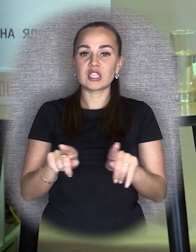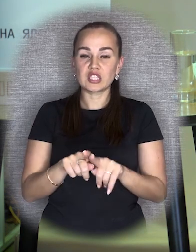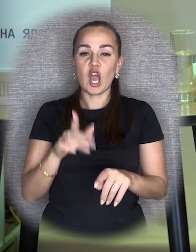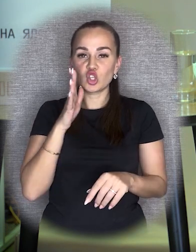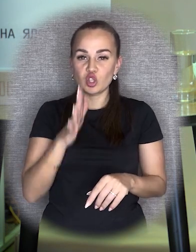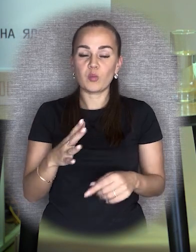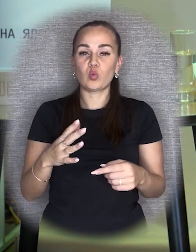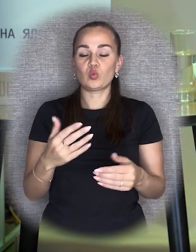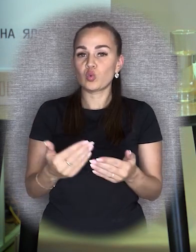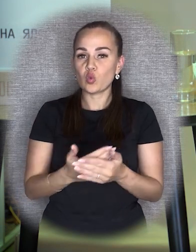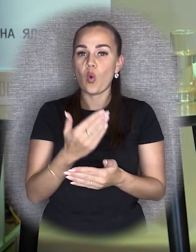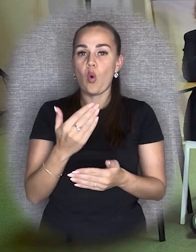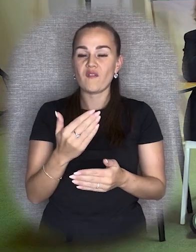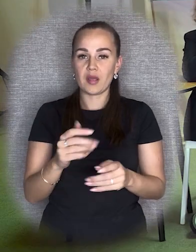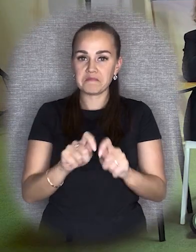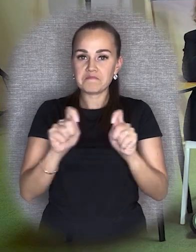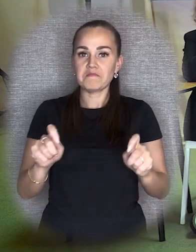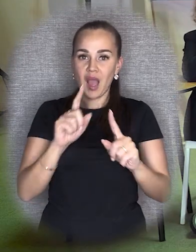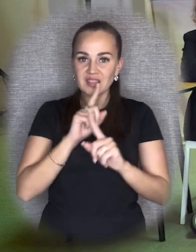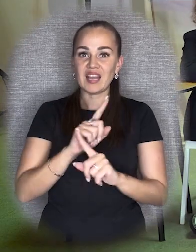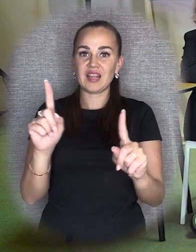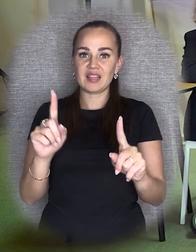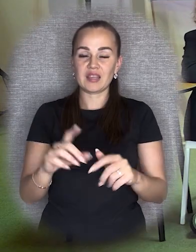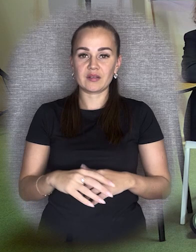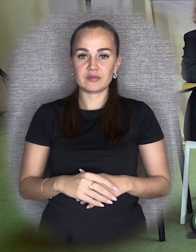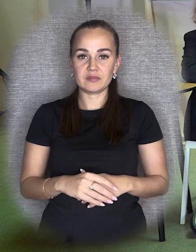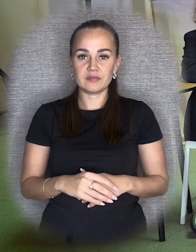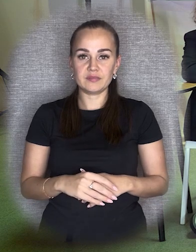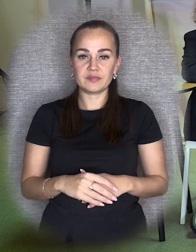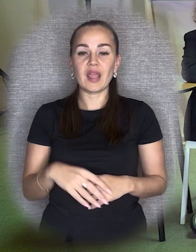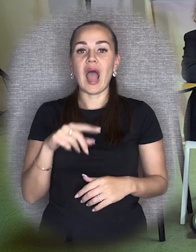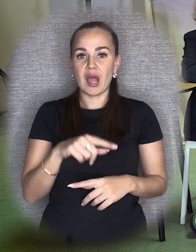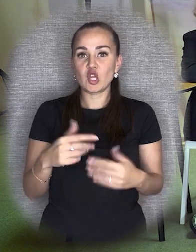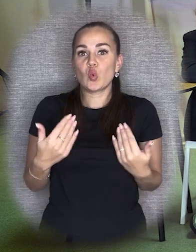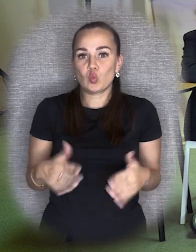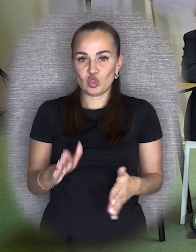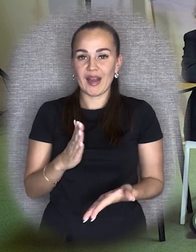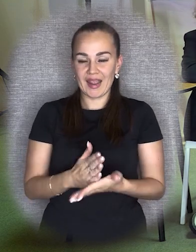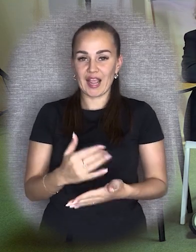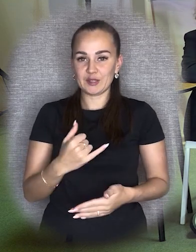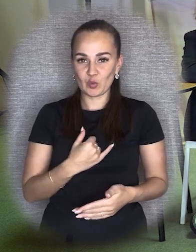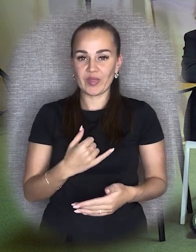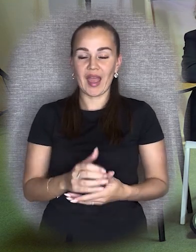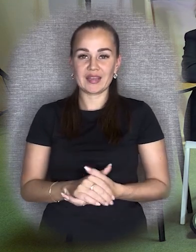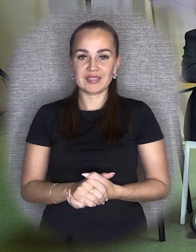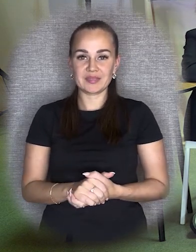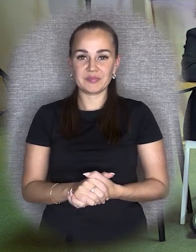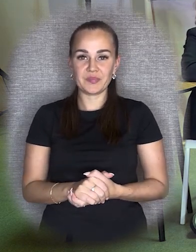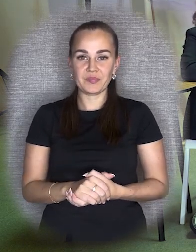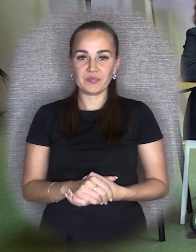какие-то новые открытия? Ну, они у нас уже есть. Но, во-первых, мы